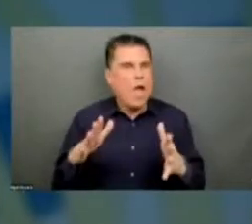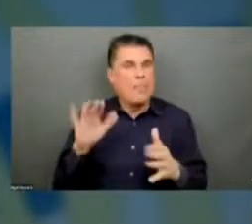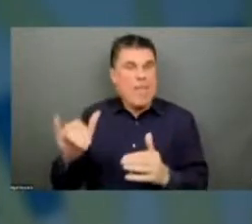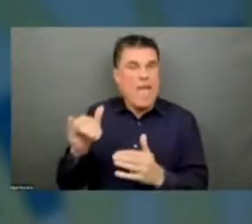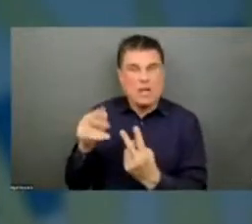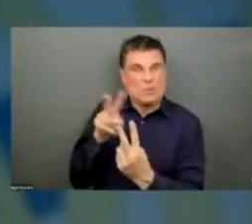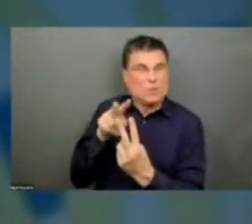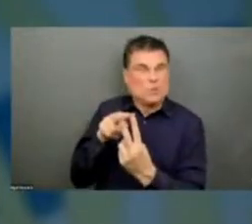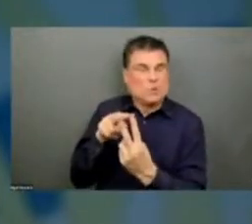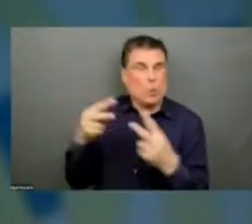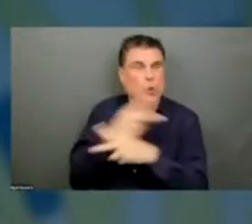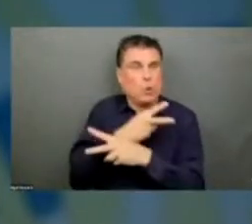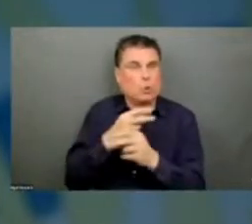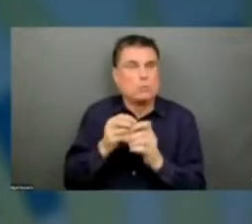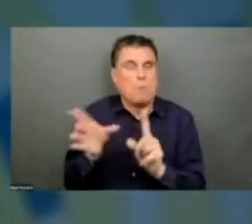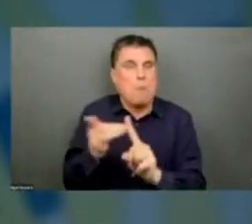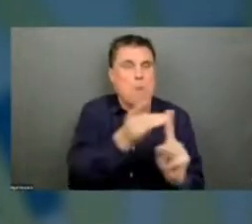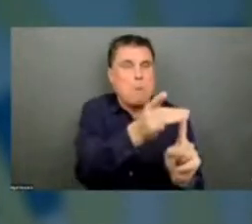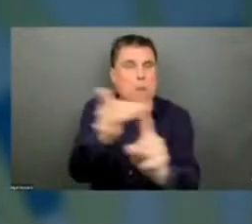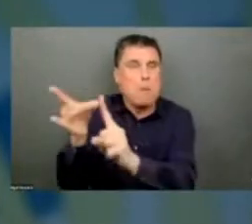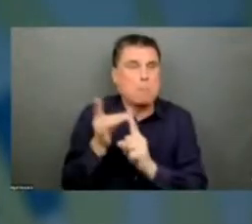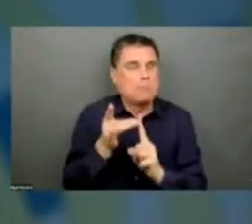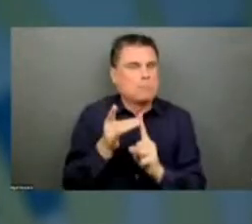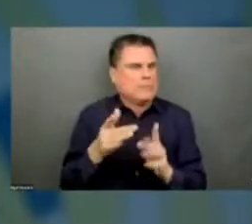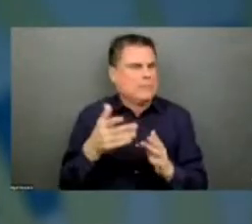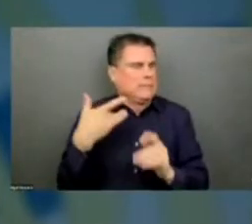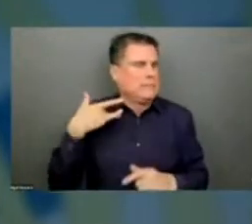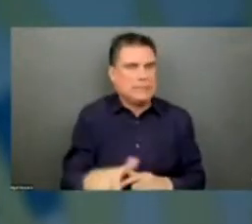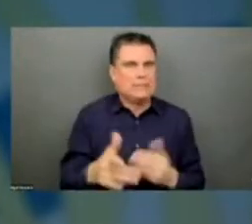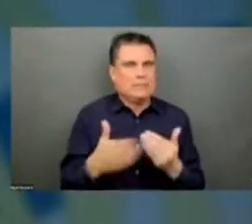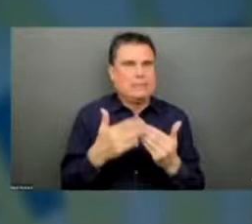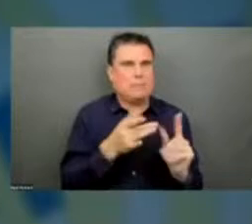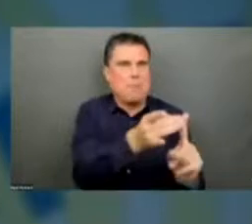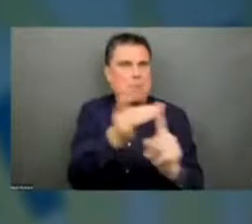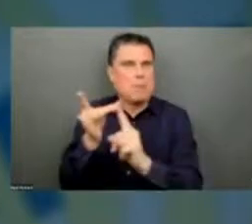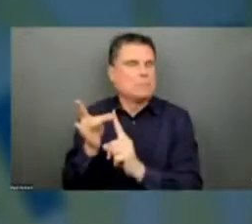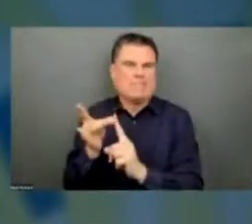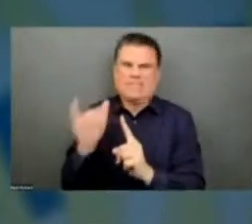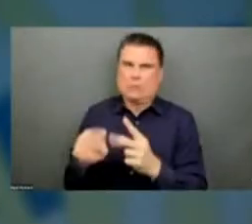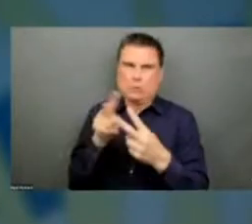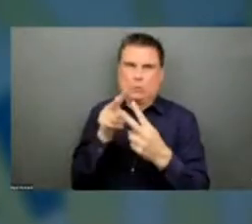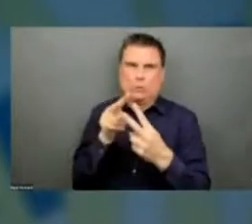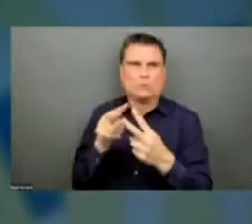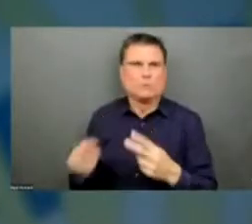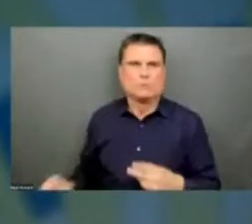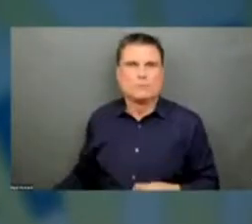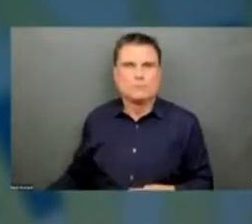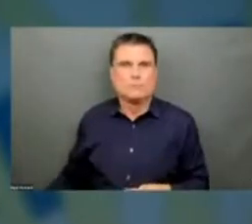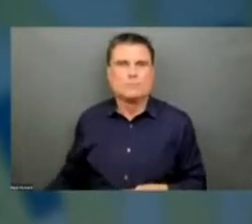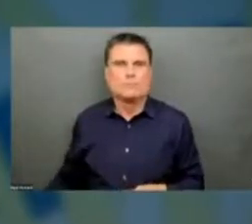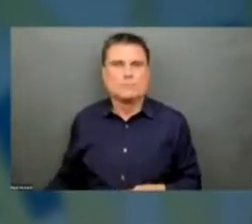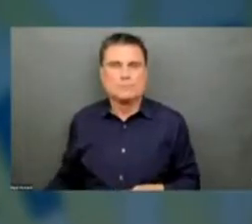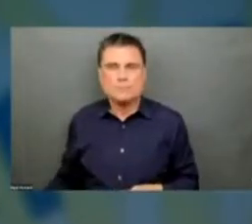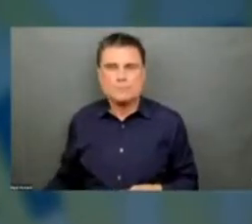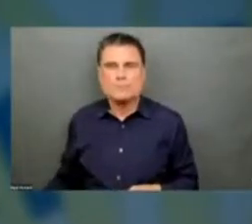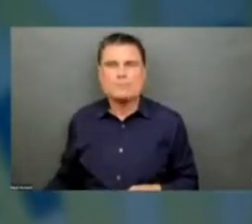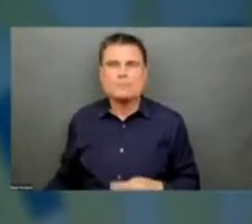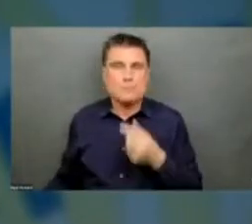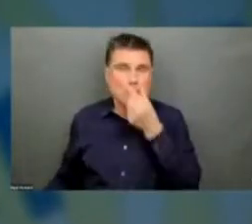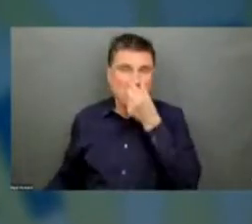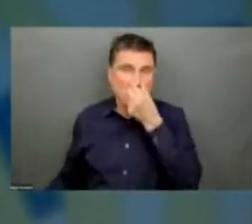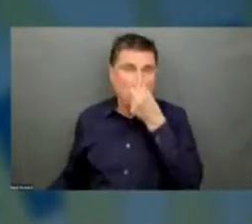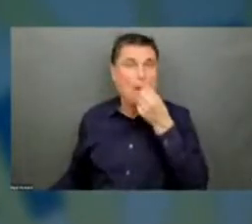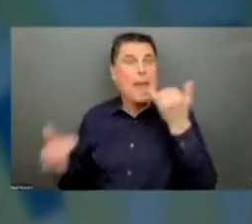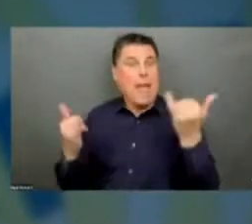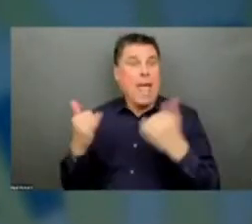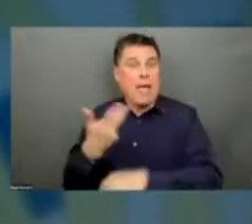Finally, I want to talk a little bit about the light 这个是疫苗了啊！疫苗现在是34万，到昨天为止